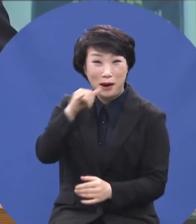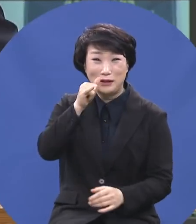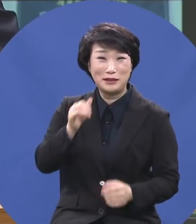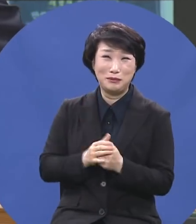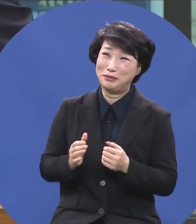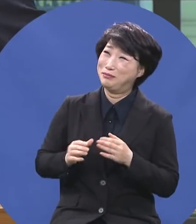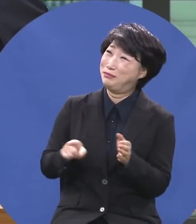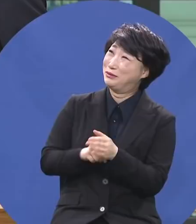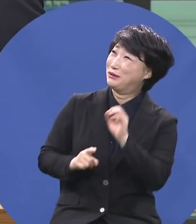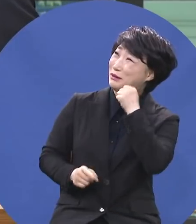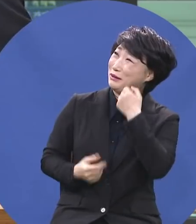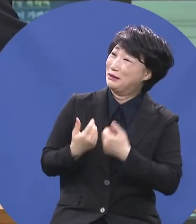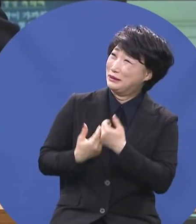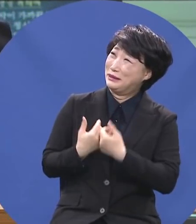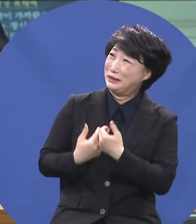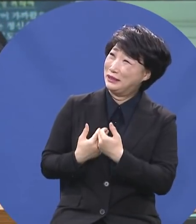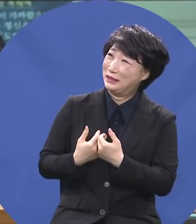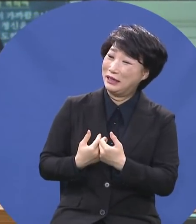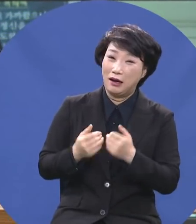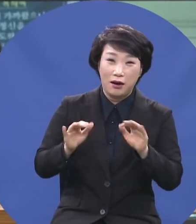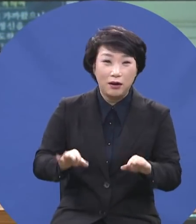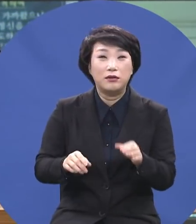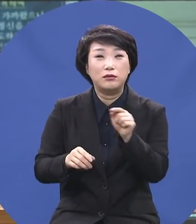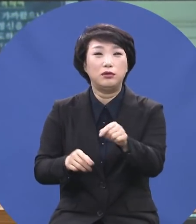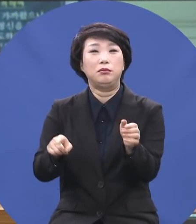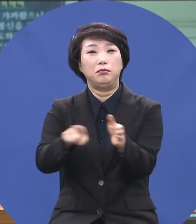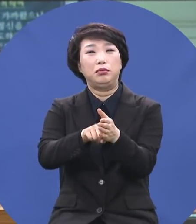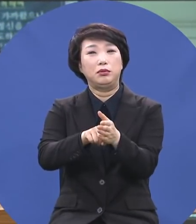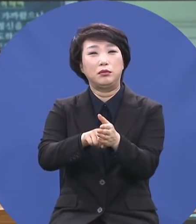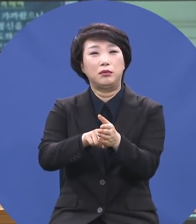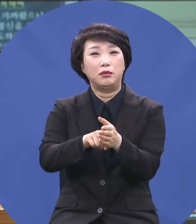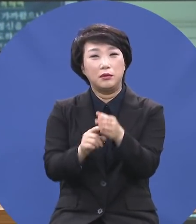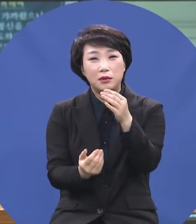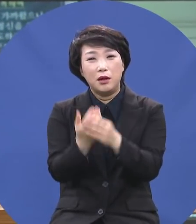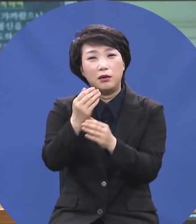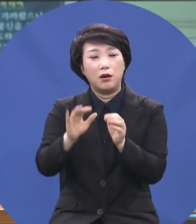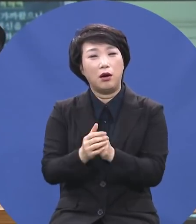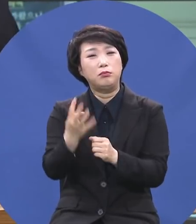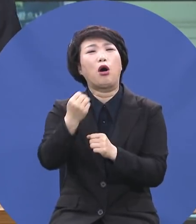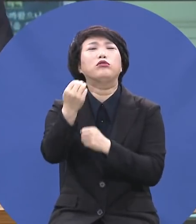믿어진다니까. 그거 믿어지는데 몇 년 걸렸어요?